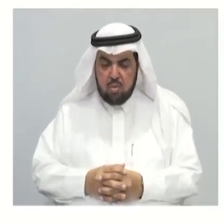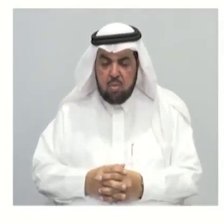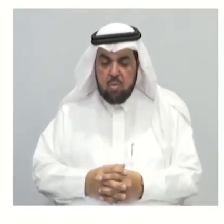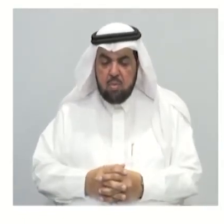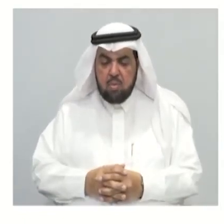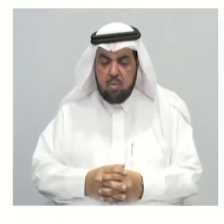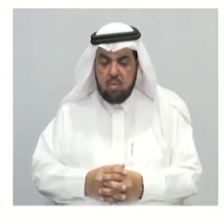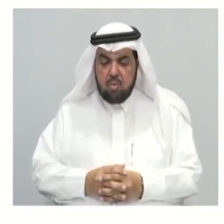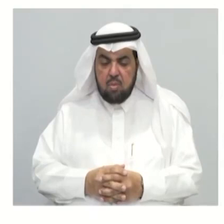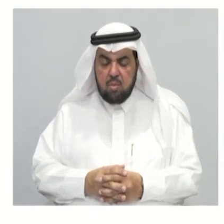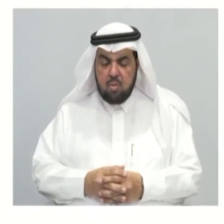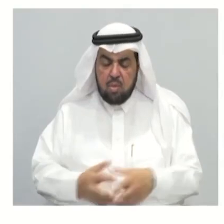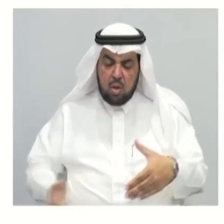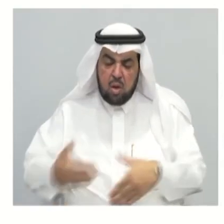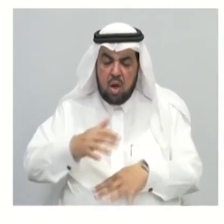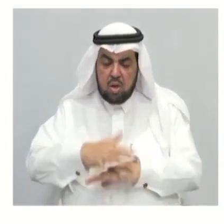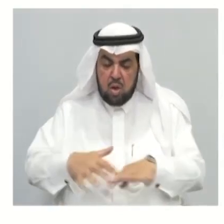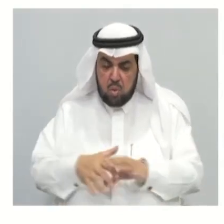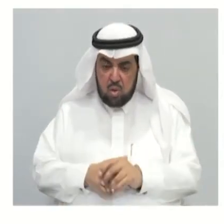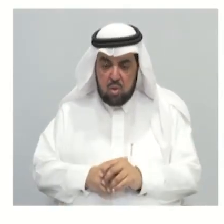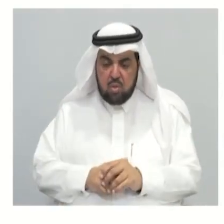فيه في ادراج